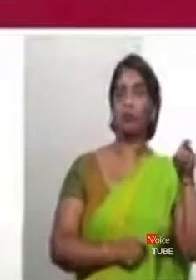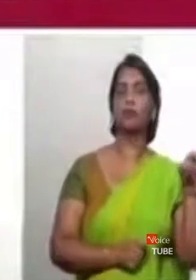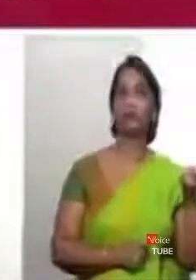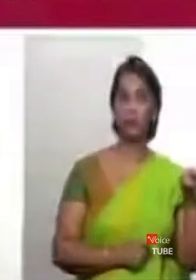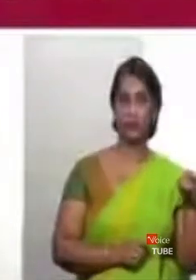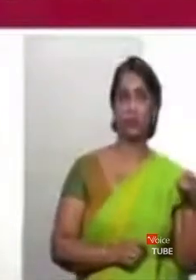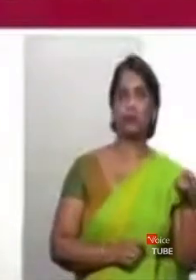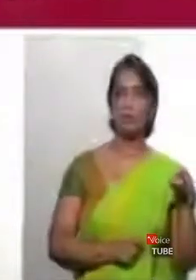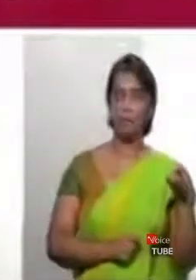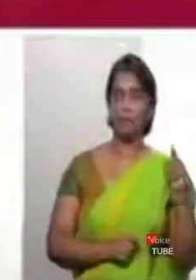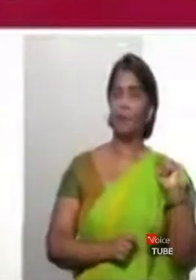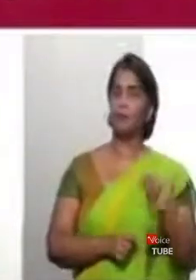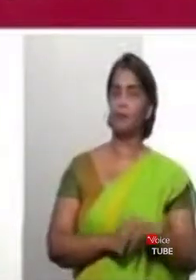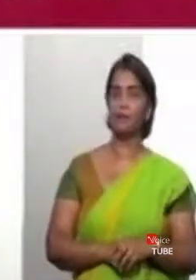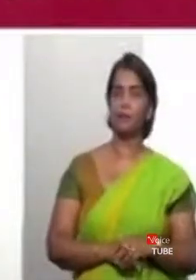නිලධාරීන්